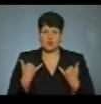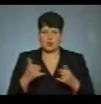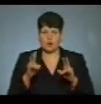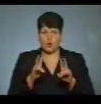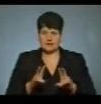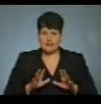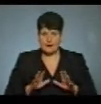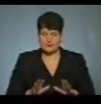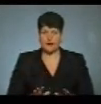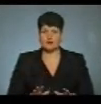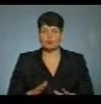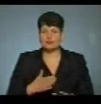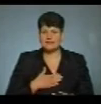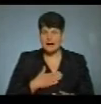розглядаємо